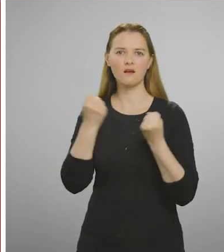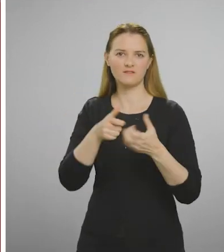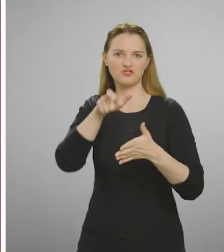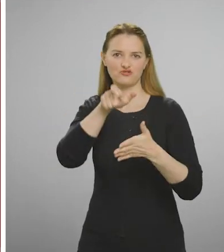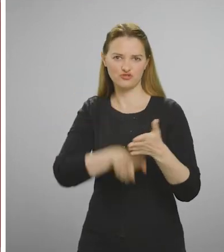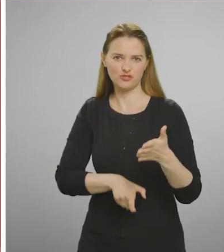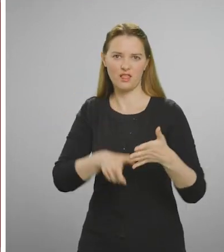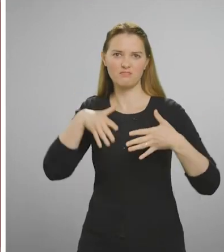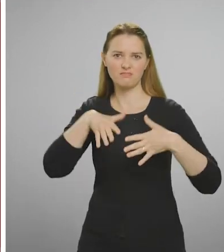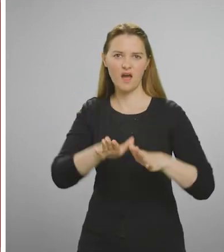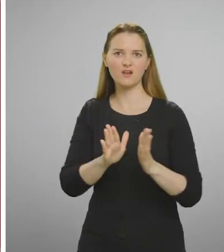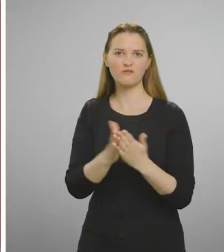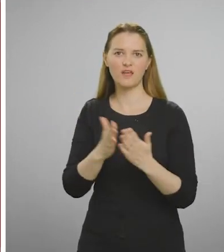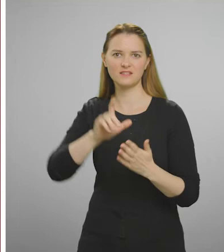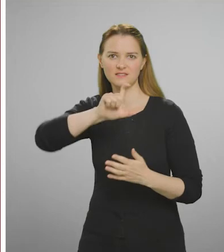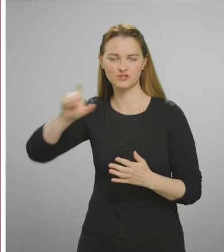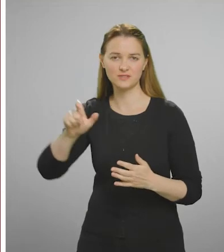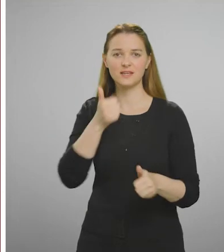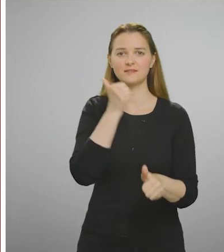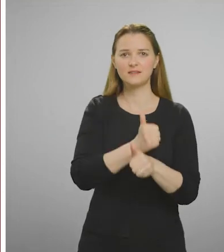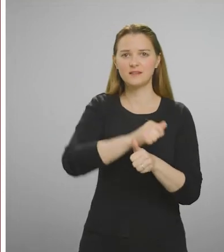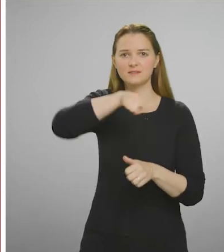kao aktivni korisnik narodnih knjižnica,